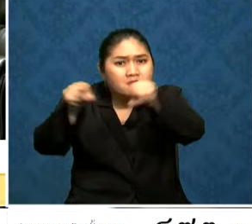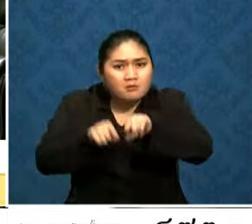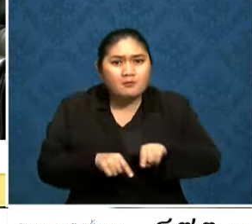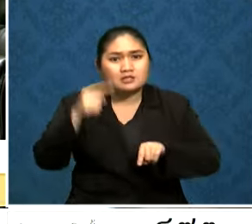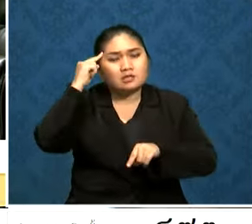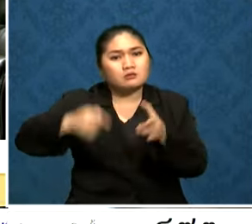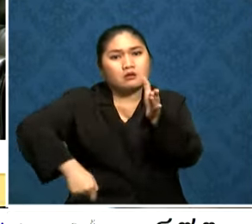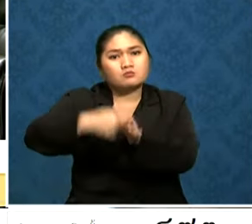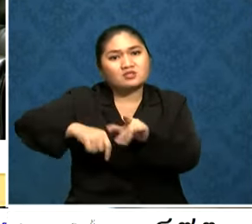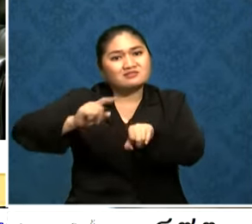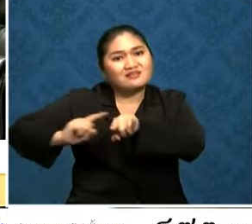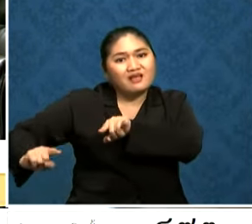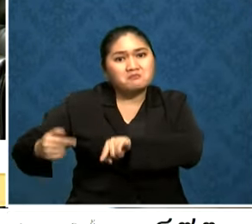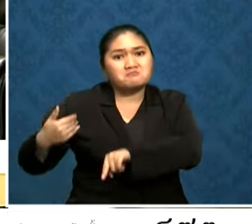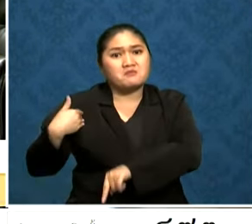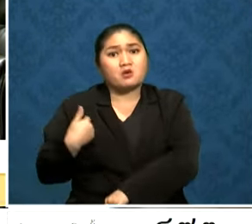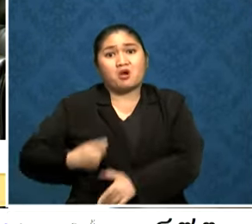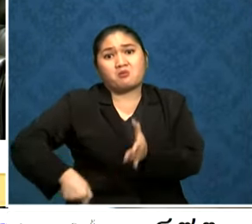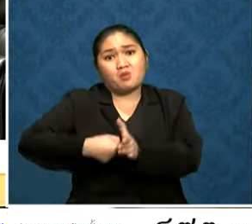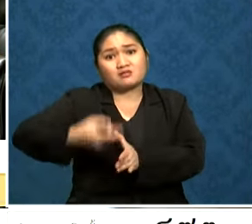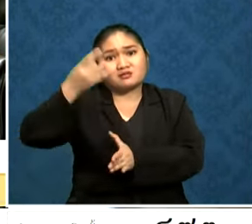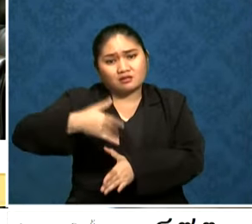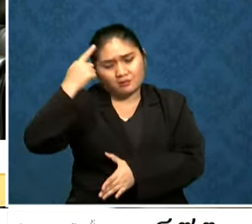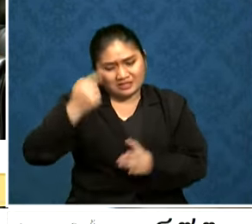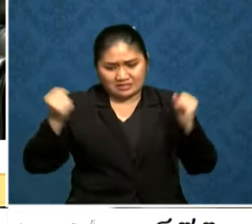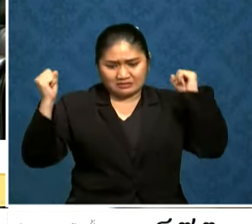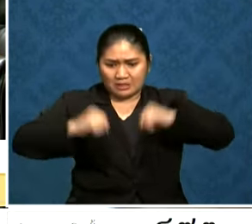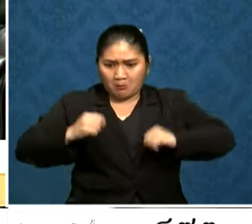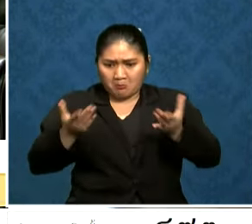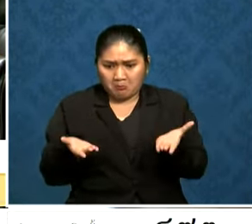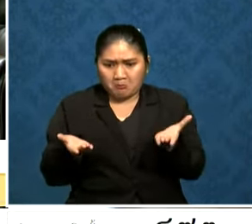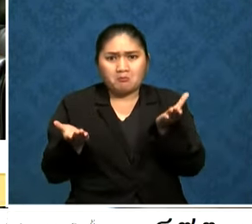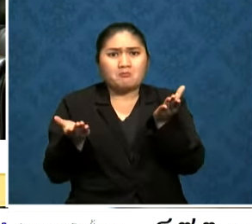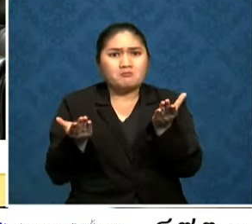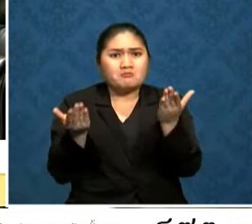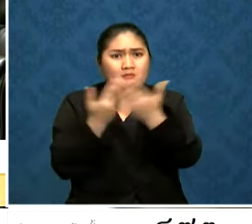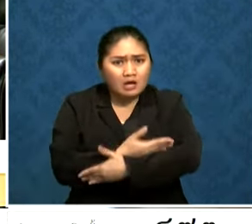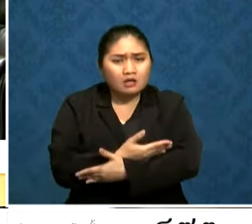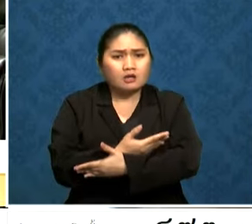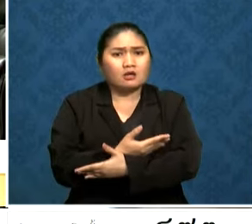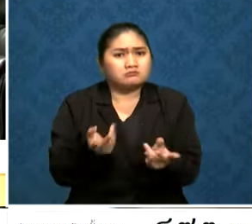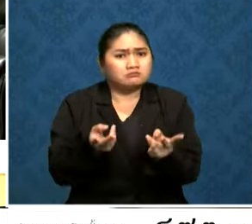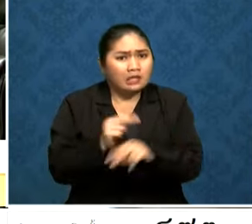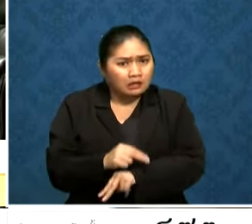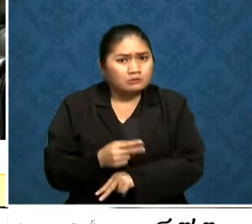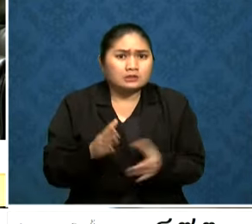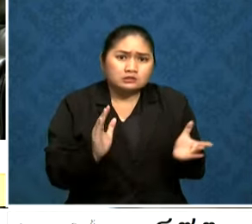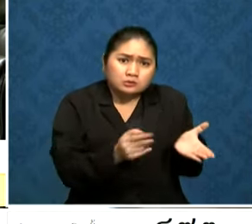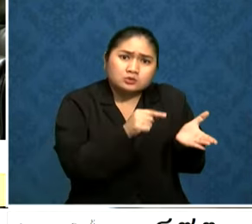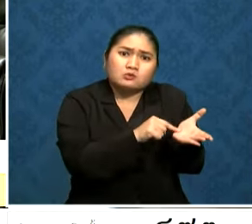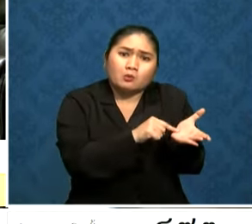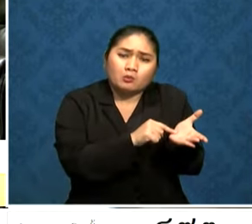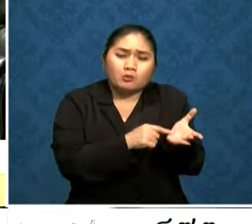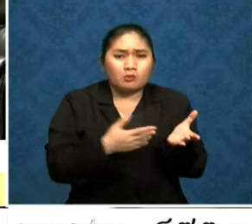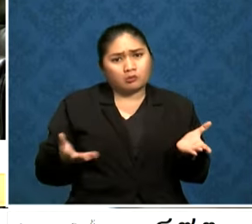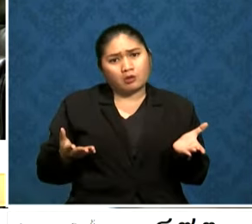เชิงหลกการมารองรับวาทำไมพวกทานนั้นถึตัดสนใจเปลี่ยนใจมาสนัสนนกระดิกาเสียงขางมาก 2 ชั้นเพื่อ